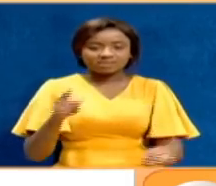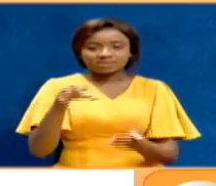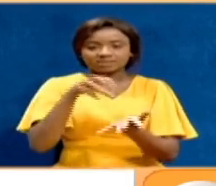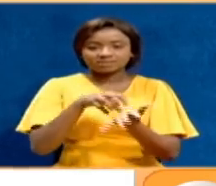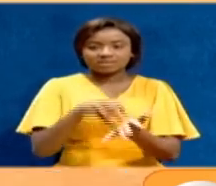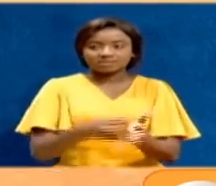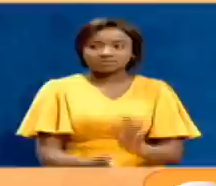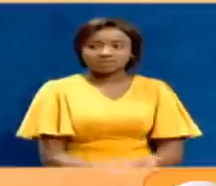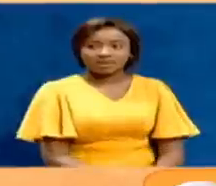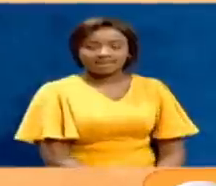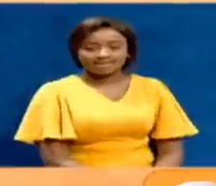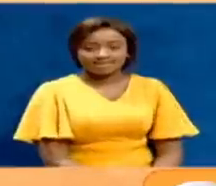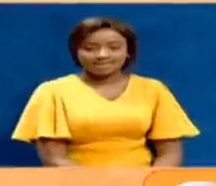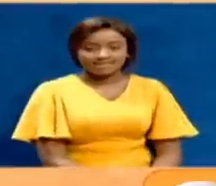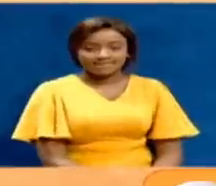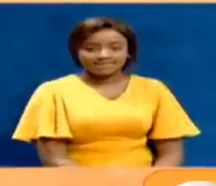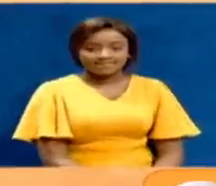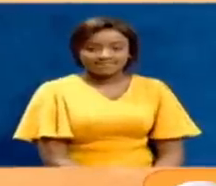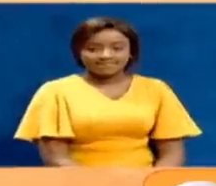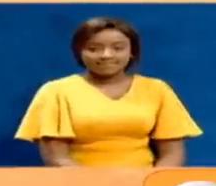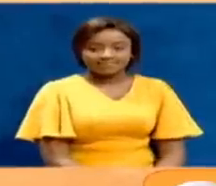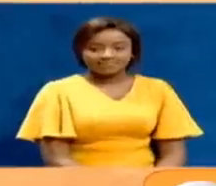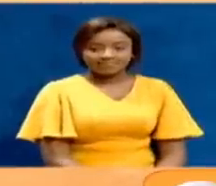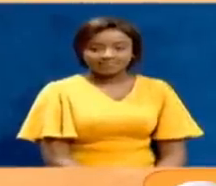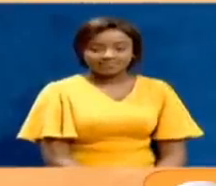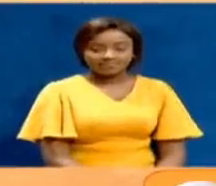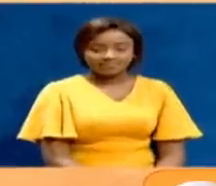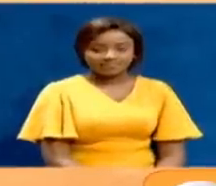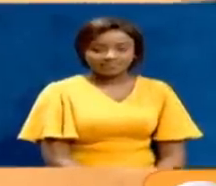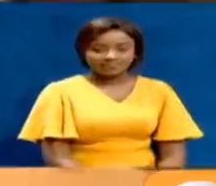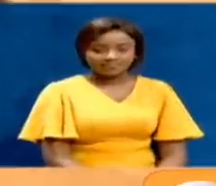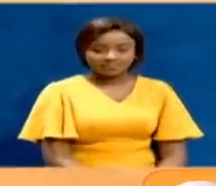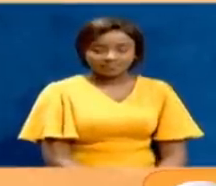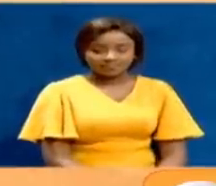Gatete Njoroge, Runinga ya Citizen.